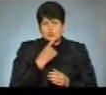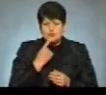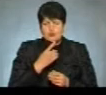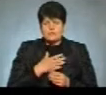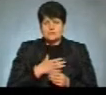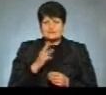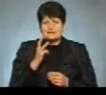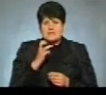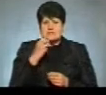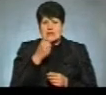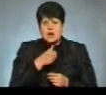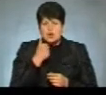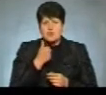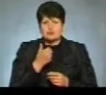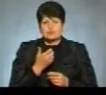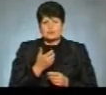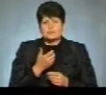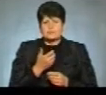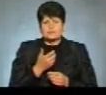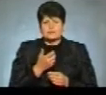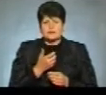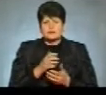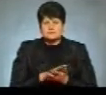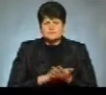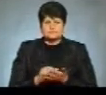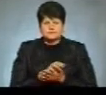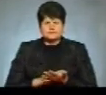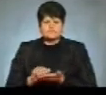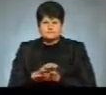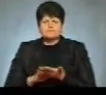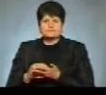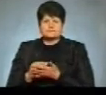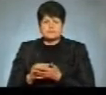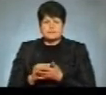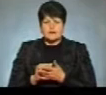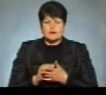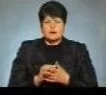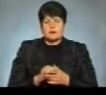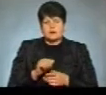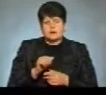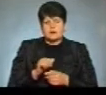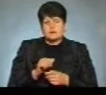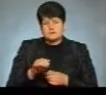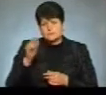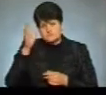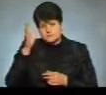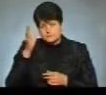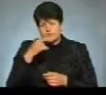нашу мову 300 років випікали вогнем і мечем. Дослідники нараховують